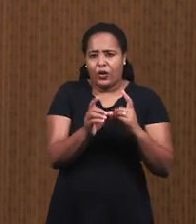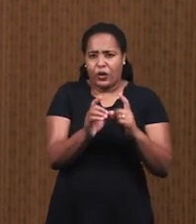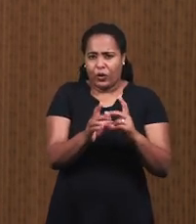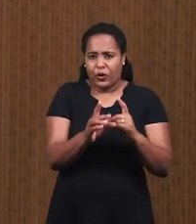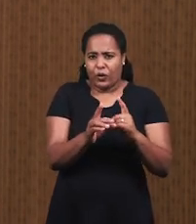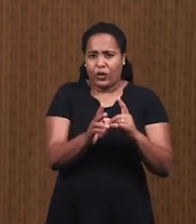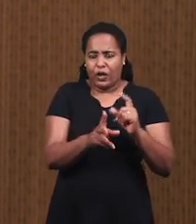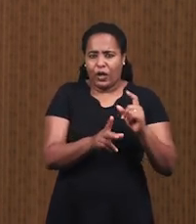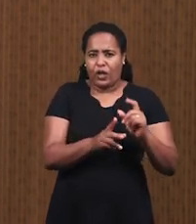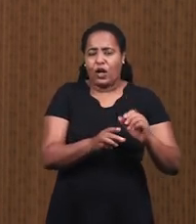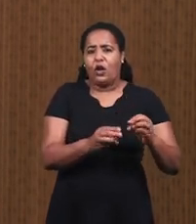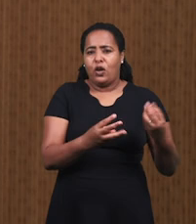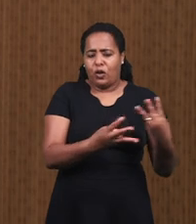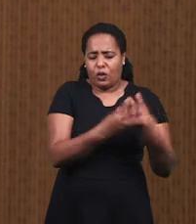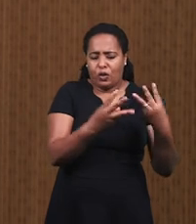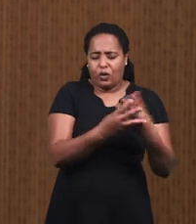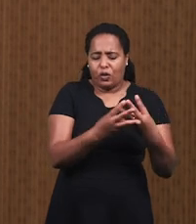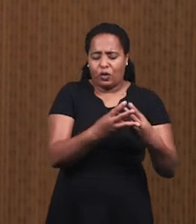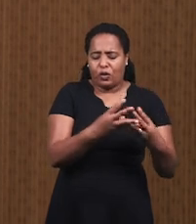внести